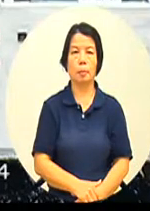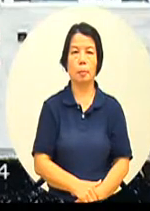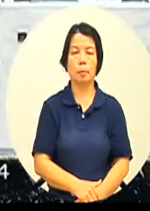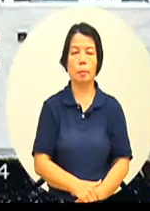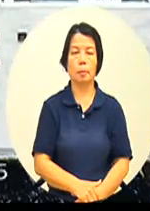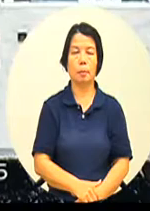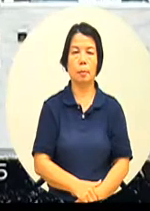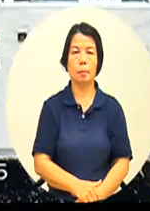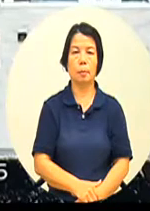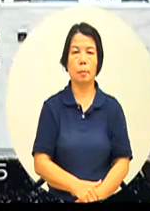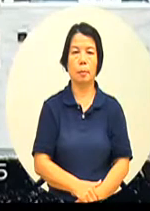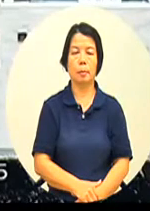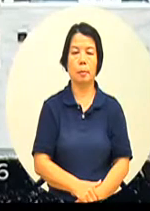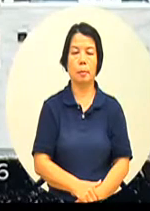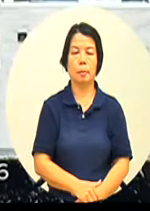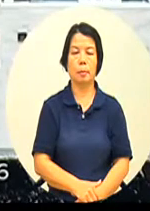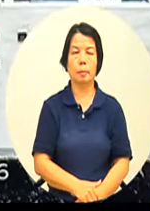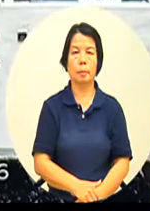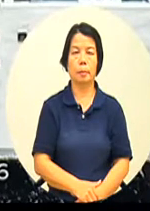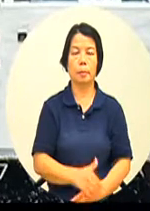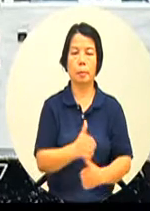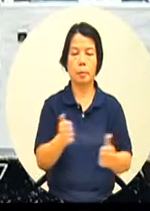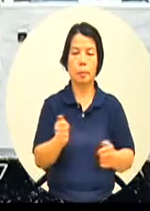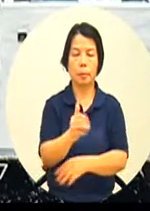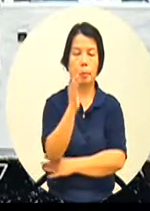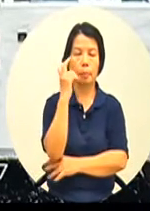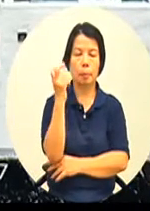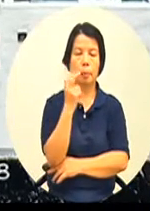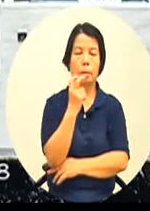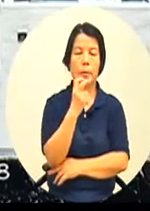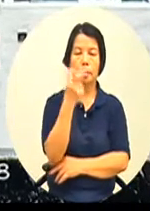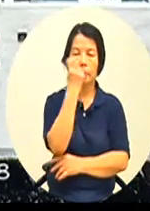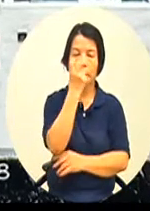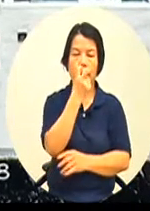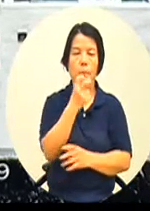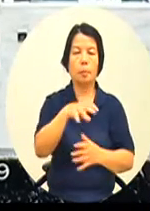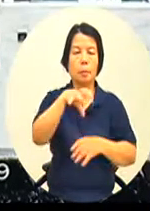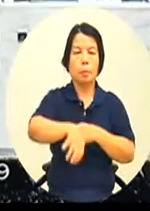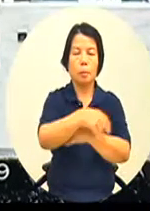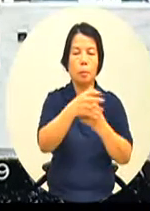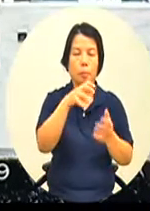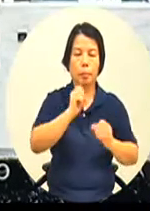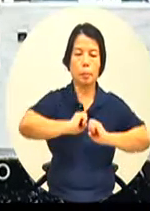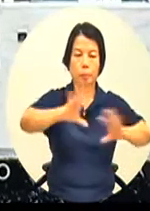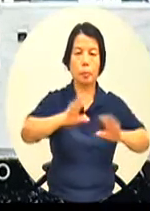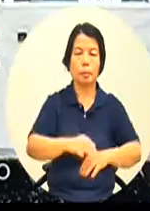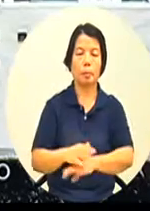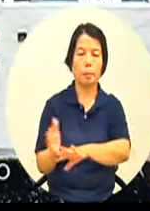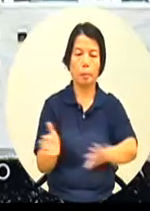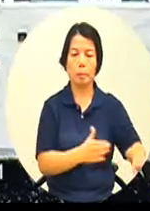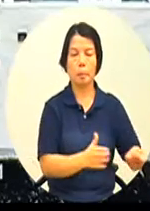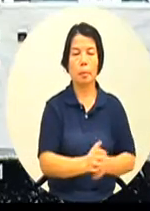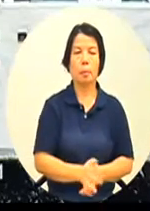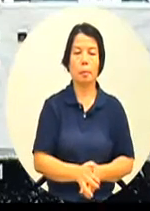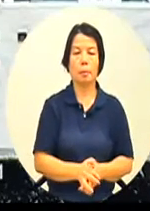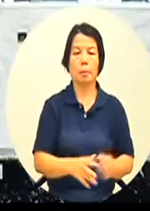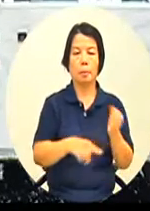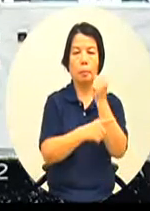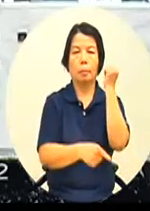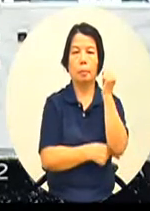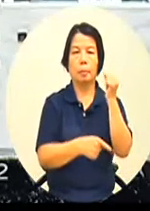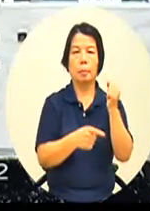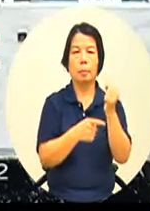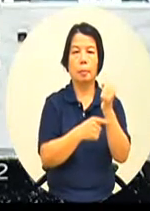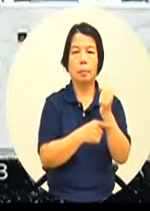好，我们谢谢政风处的陈处长的业务报告。接下来，我们请法制局的许局长业务